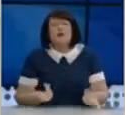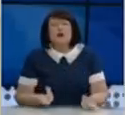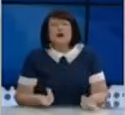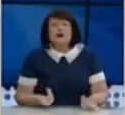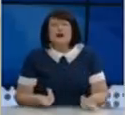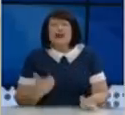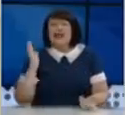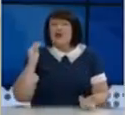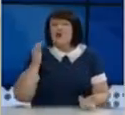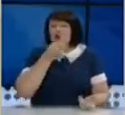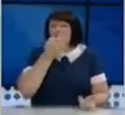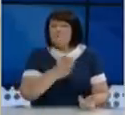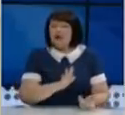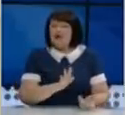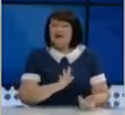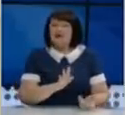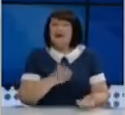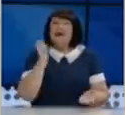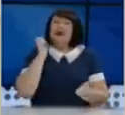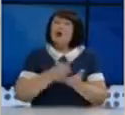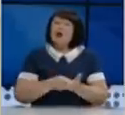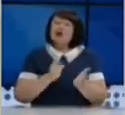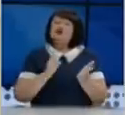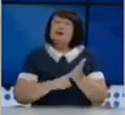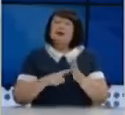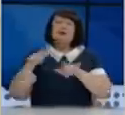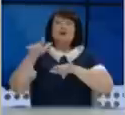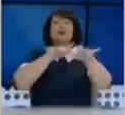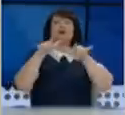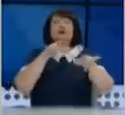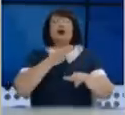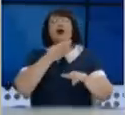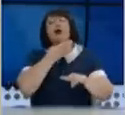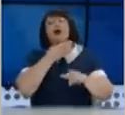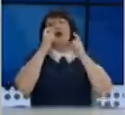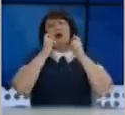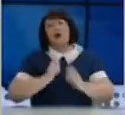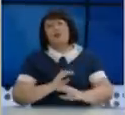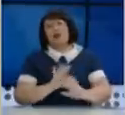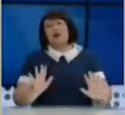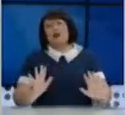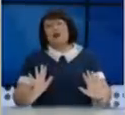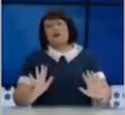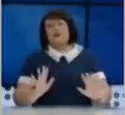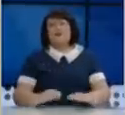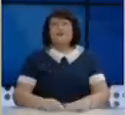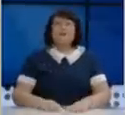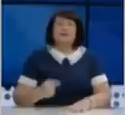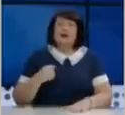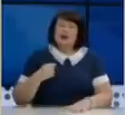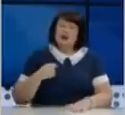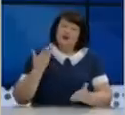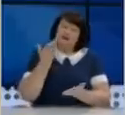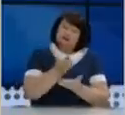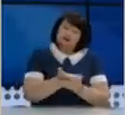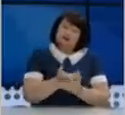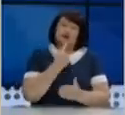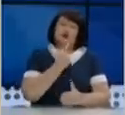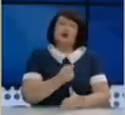και τον Ιούλιο. Η αγορά εναέριων μέσων είναι απαραίτητη. Άλλωστε, ήμουν ο εισηγητής στη